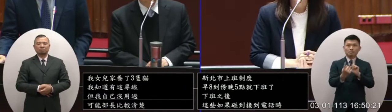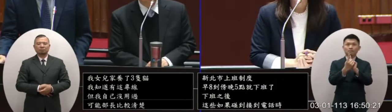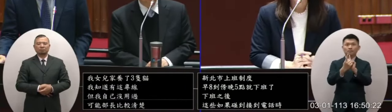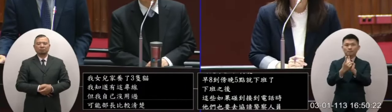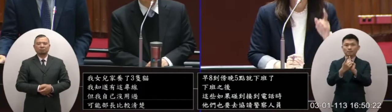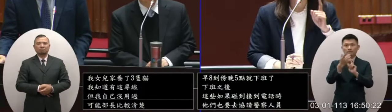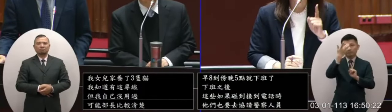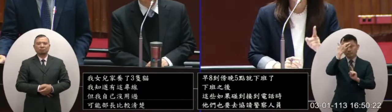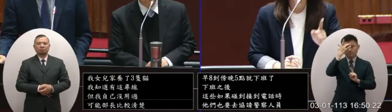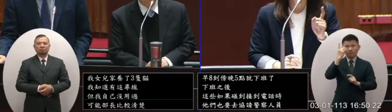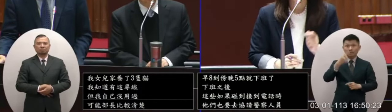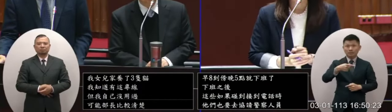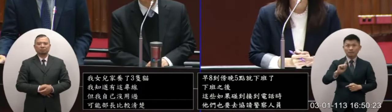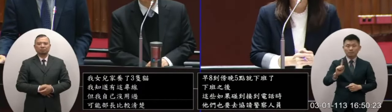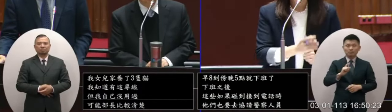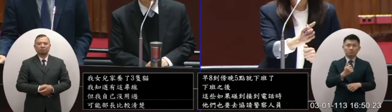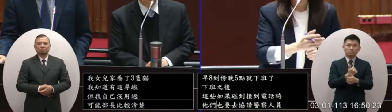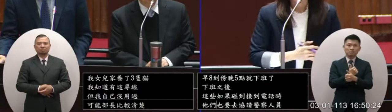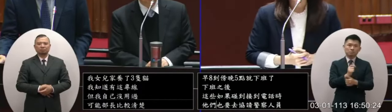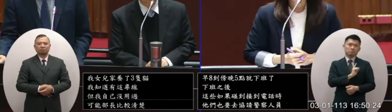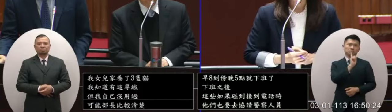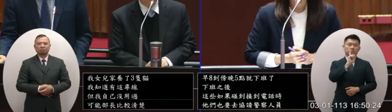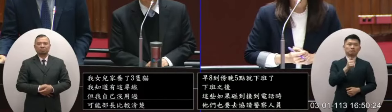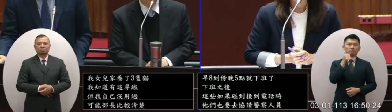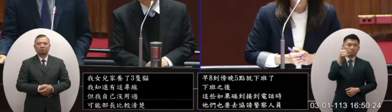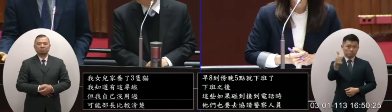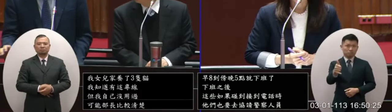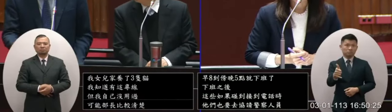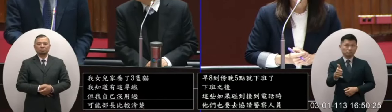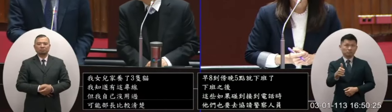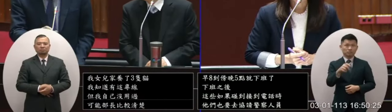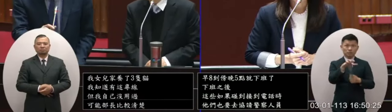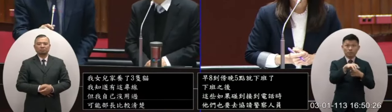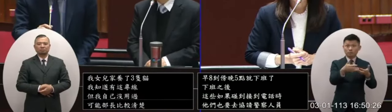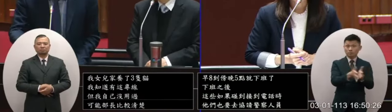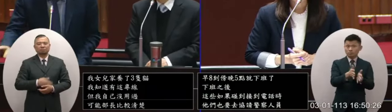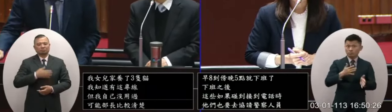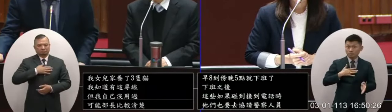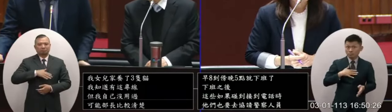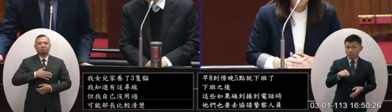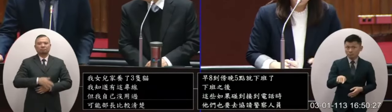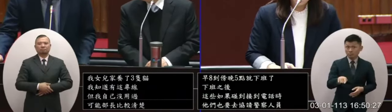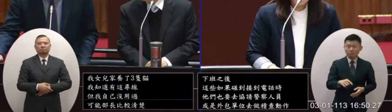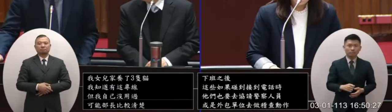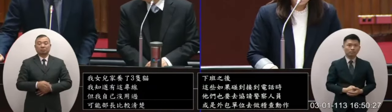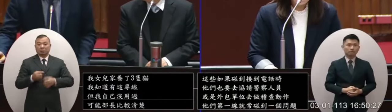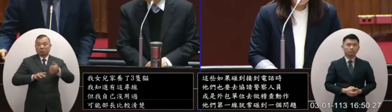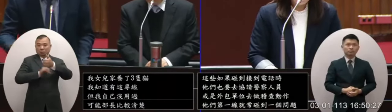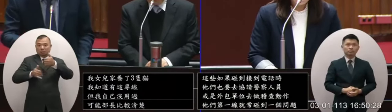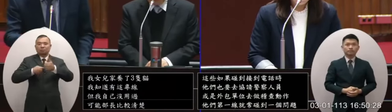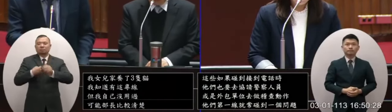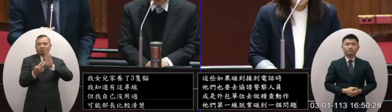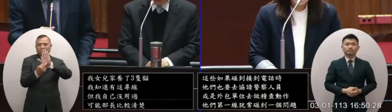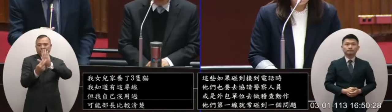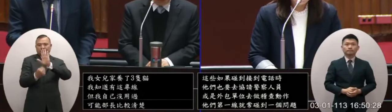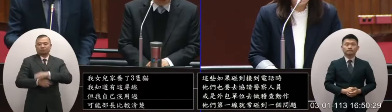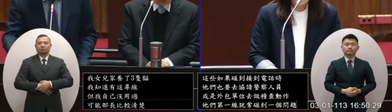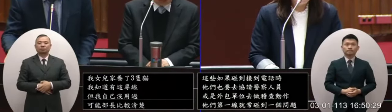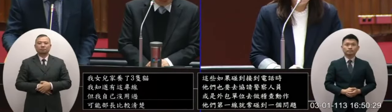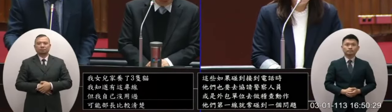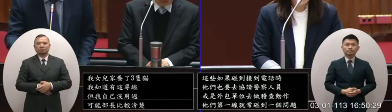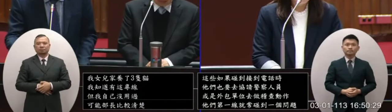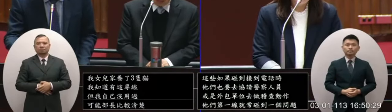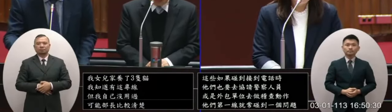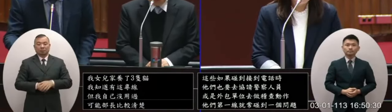到一个问题，通常都是只身前往。我不晓得农业部知不知道这个问题。 知道。我跟委员说明，就是现在目前整个